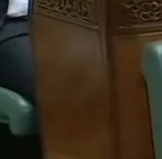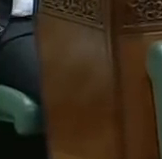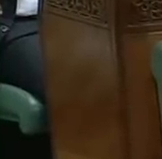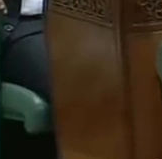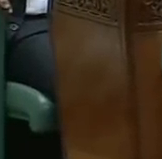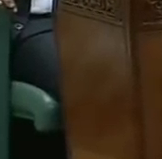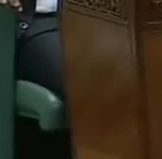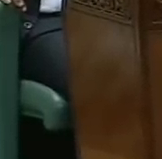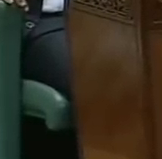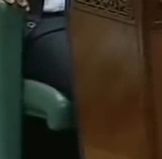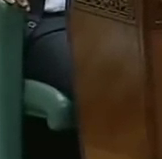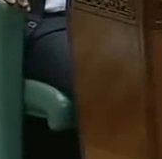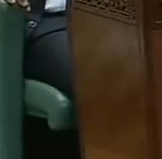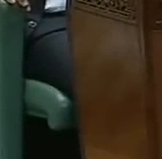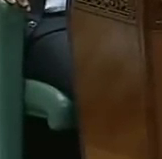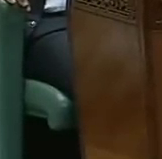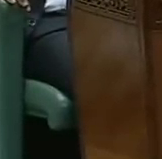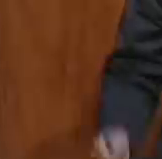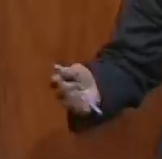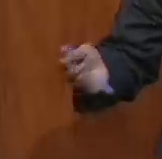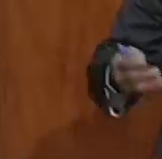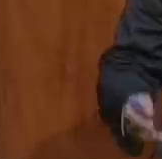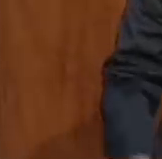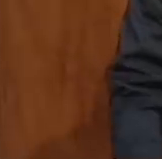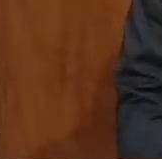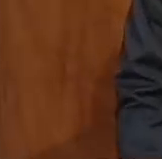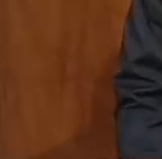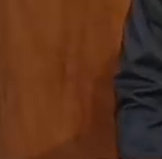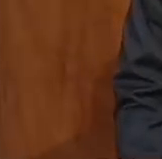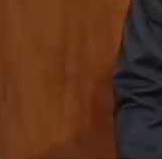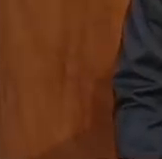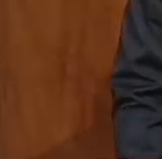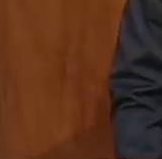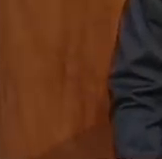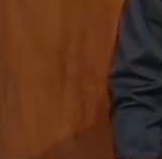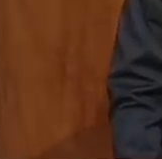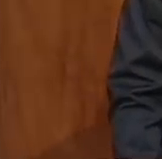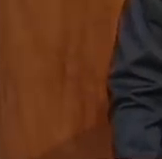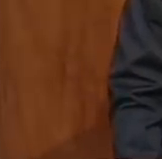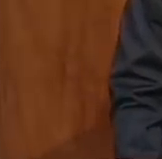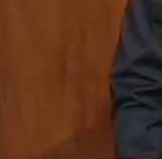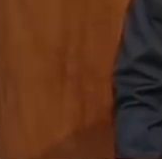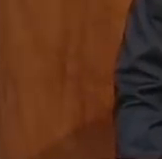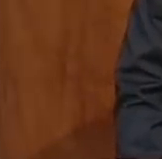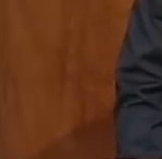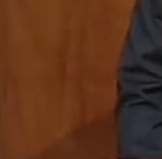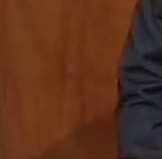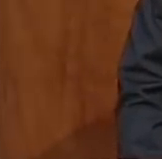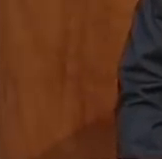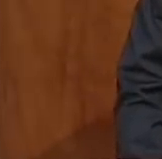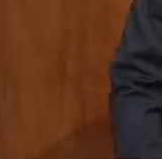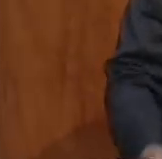احنا كلنا دزنا منه واحد العدد من الاخوان اللي هما هنا لا هنا لا في الخارج، وحقيقه كانت مدرسه للجميع،